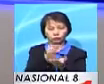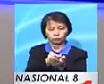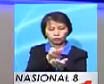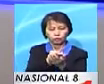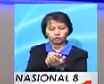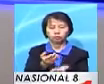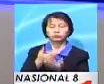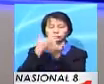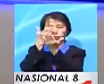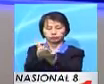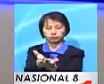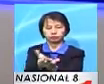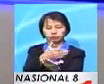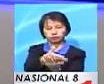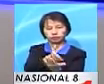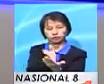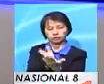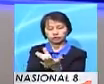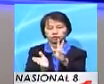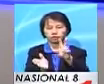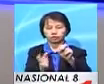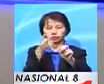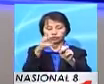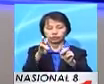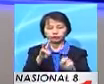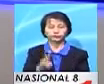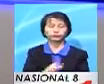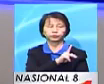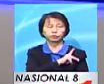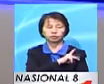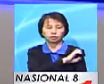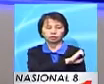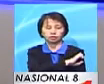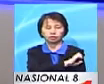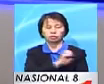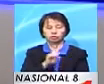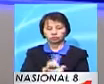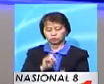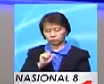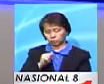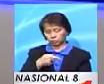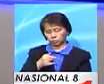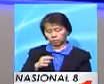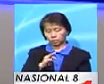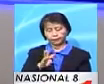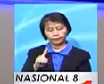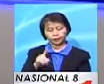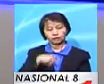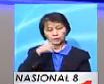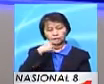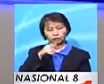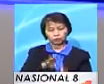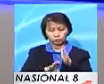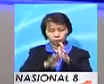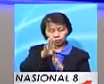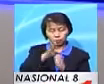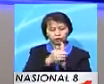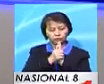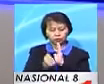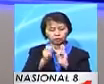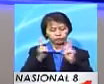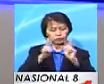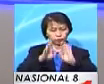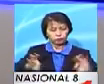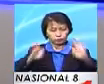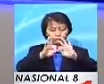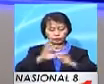pada pembentangan bajet 2017. Ketua Pegawai Eksekutifnya Dr. Ahmad Taab Mansor berkata pembangunan bakat sangat